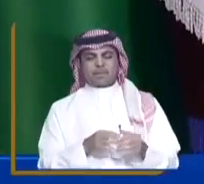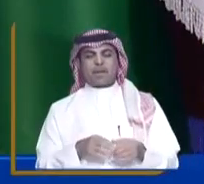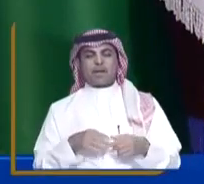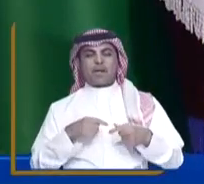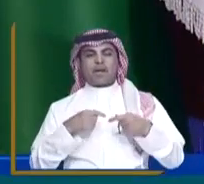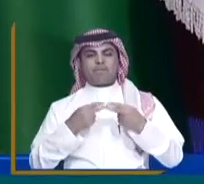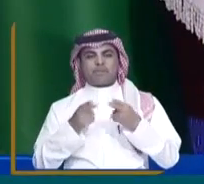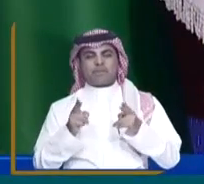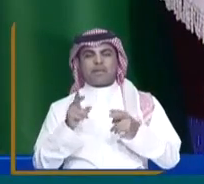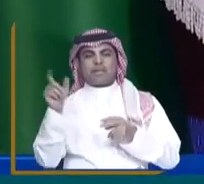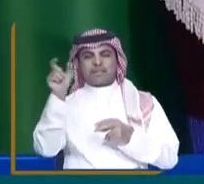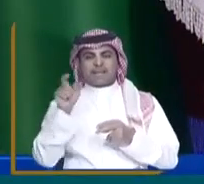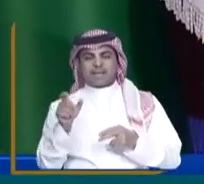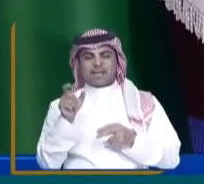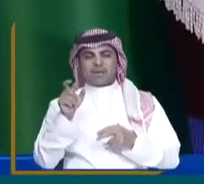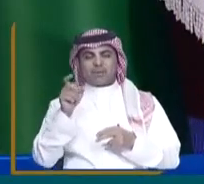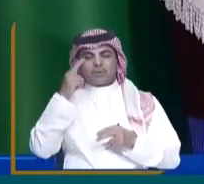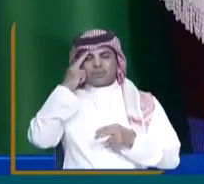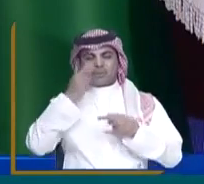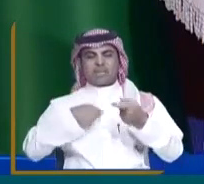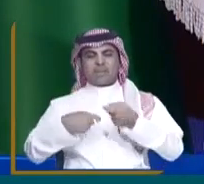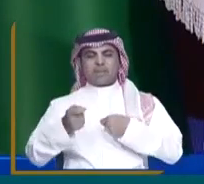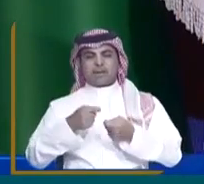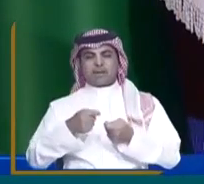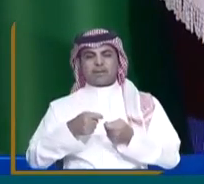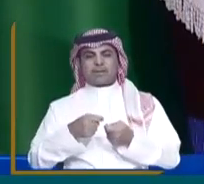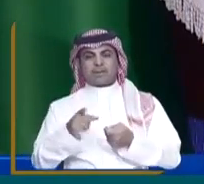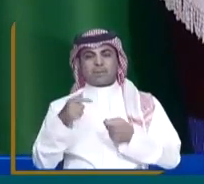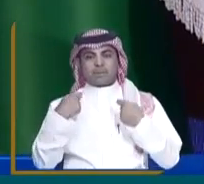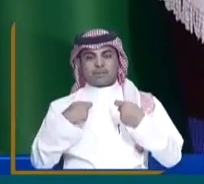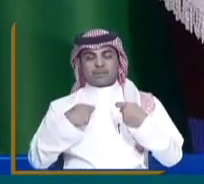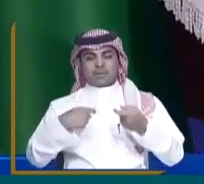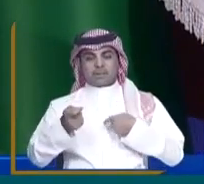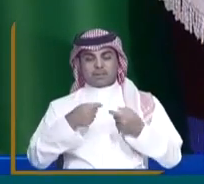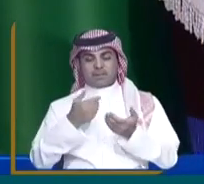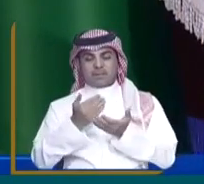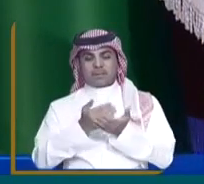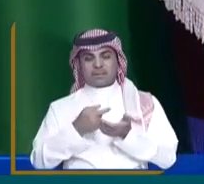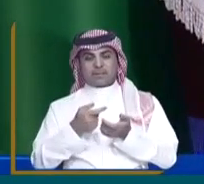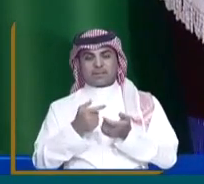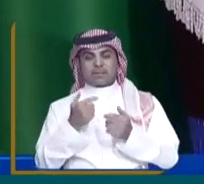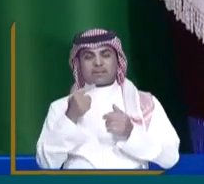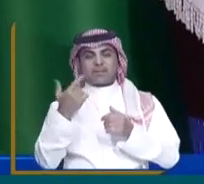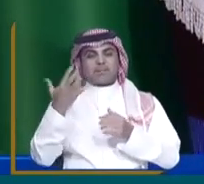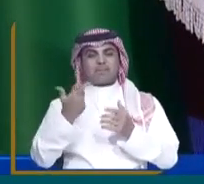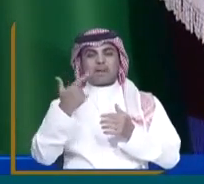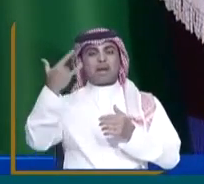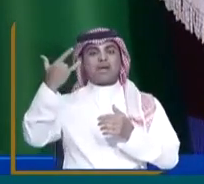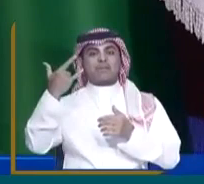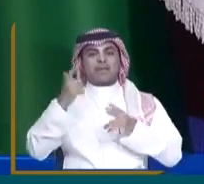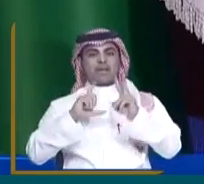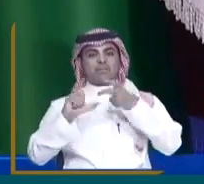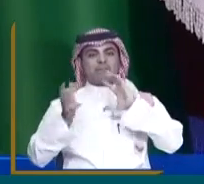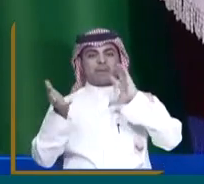انطلاق منتدى الاستثمار السعوديه الايطالي والفالح يكشف عن قفزات كبيره لسوق المال تداول ودخوله ضمن افضل